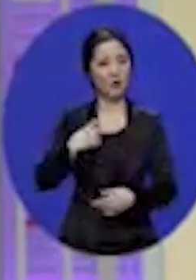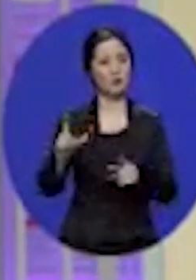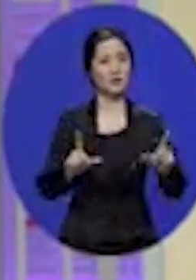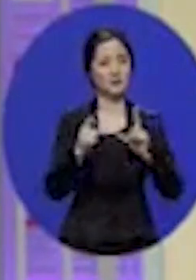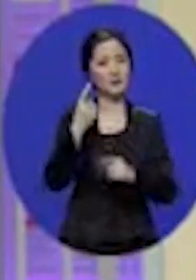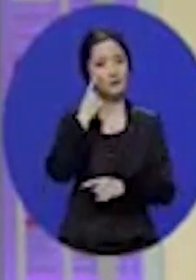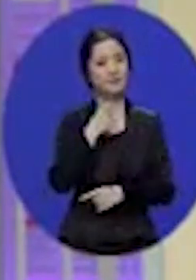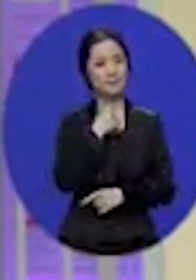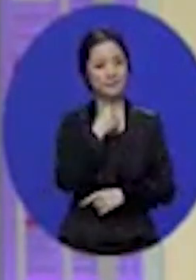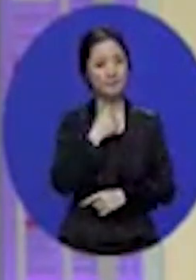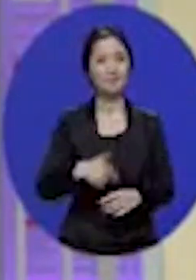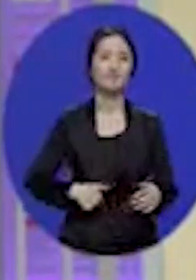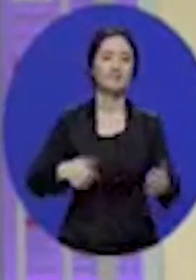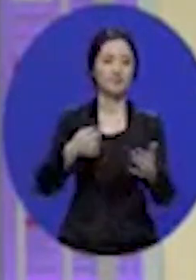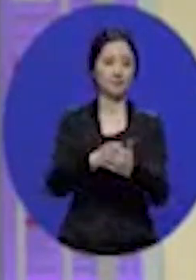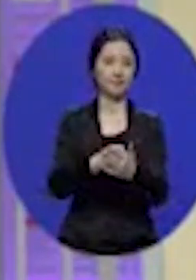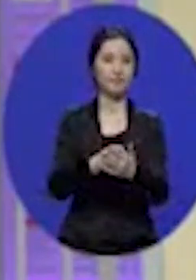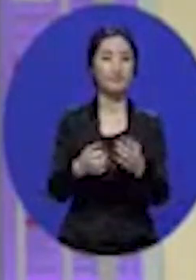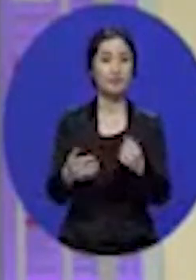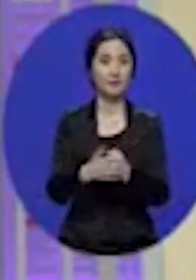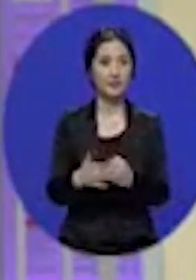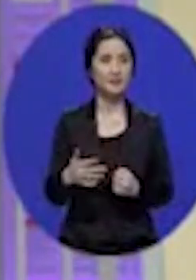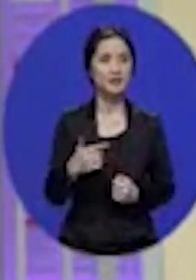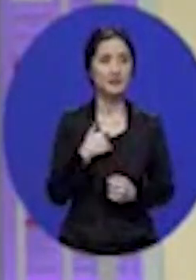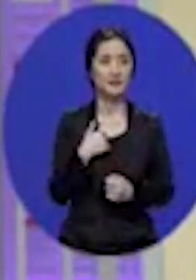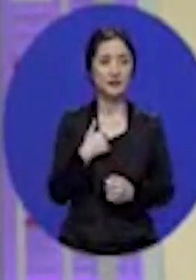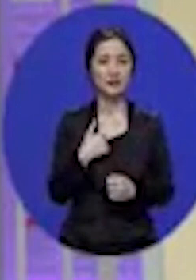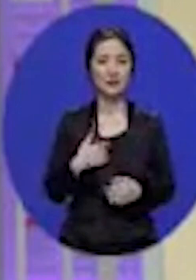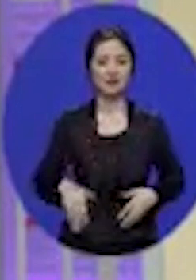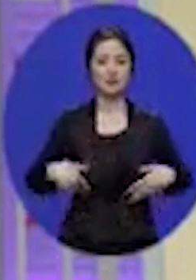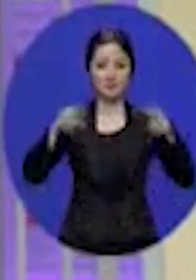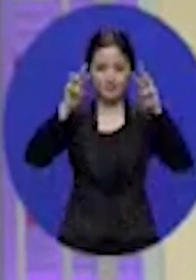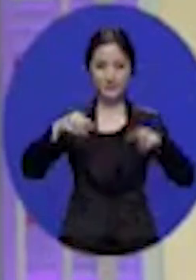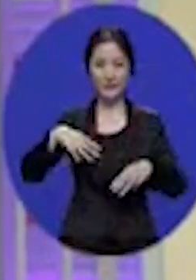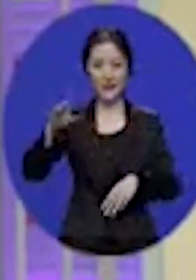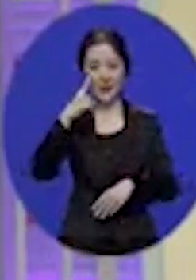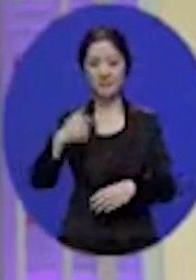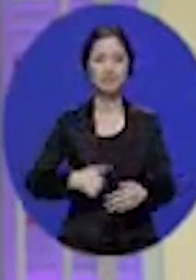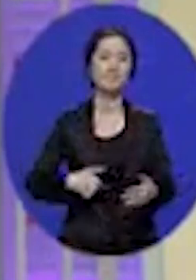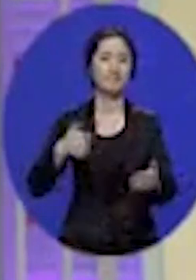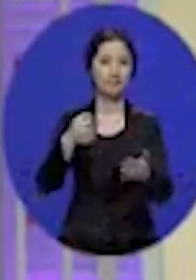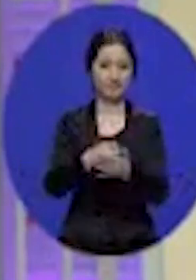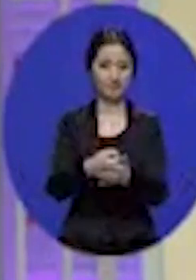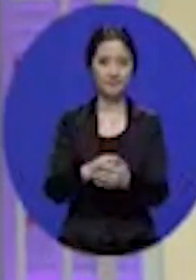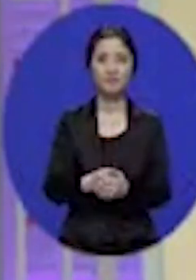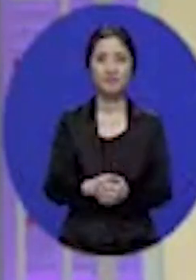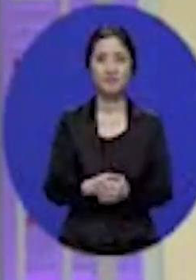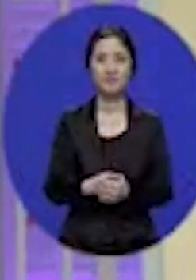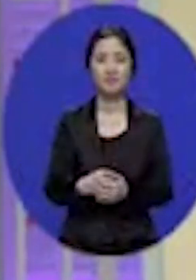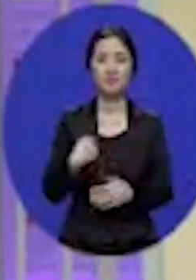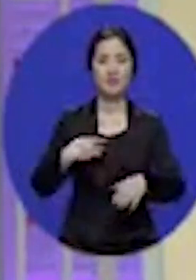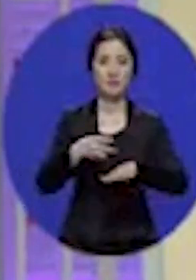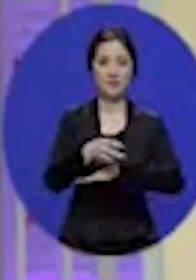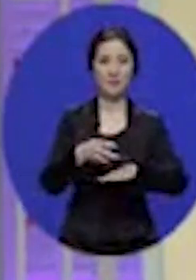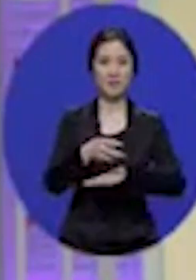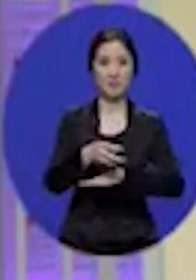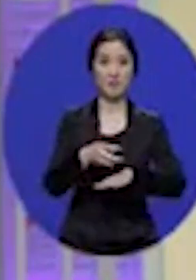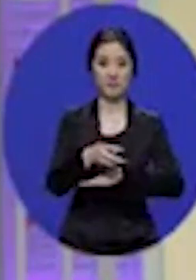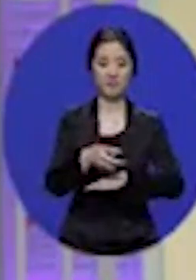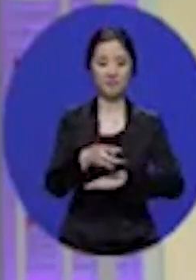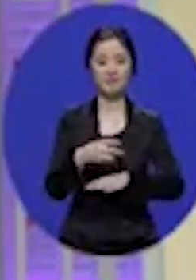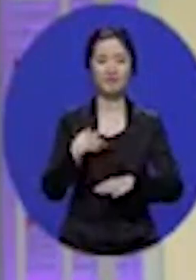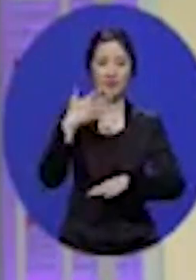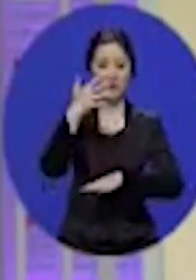그래서 뭐 다른 데 다 떨어졌으니까 정말 내가 가고 싶은 춘천 MBC 한번 가보자. 이렇게 된 거예요. 버스를 타고 춘천 MBC 직접